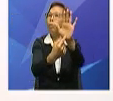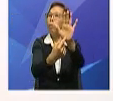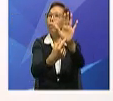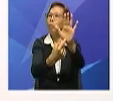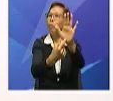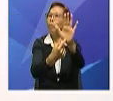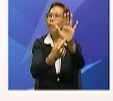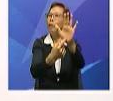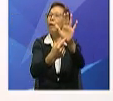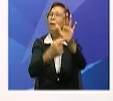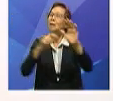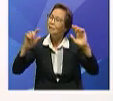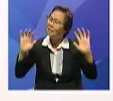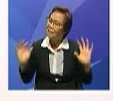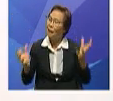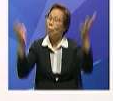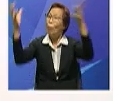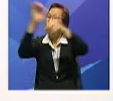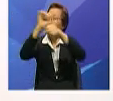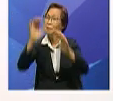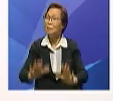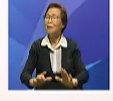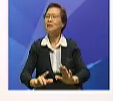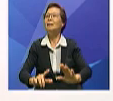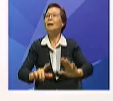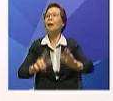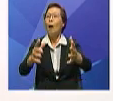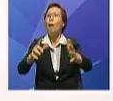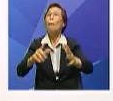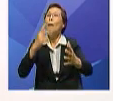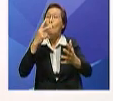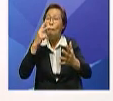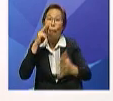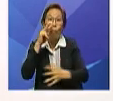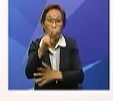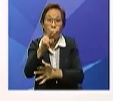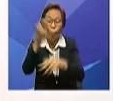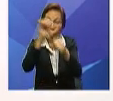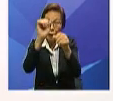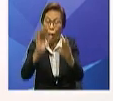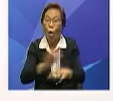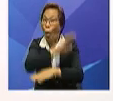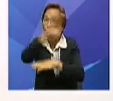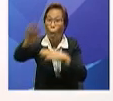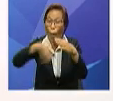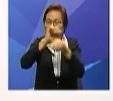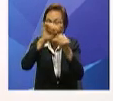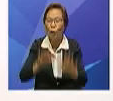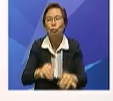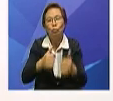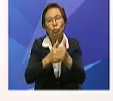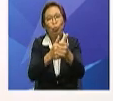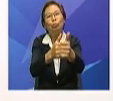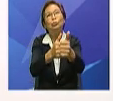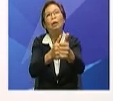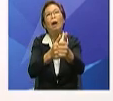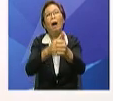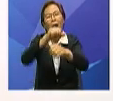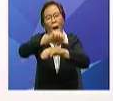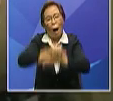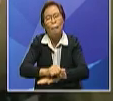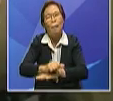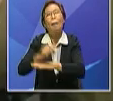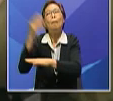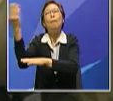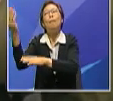objektif sampai tadi pekerja yang meletakkan asak untuk melihat warga bekerja terus mengawal dan membudayakan norma